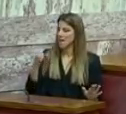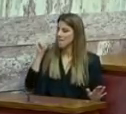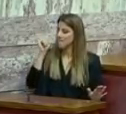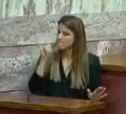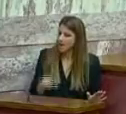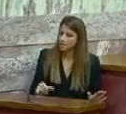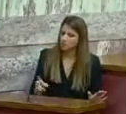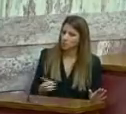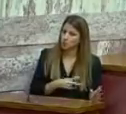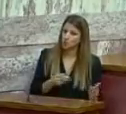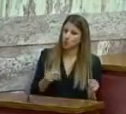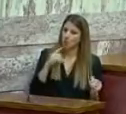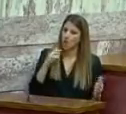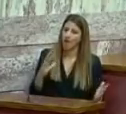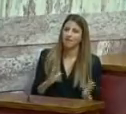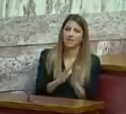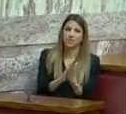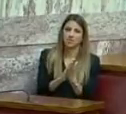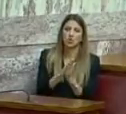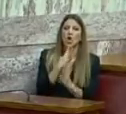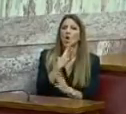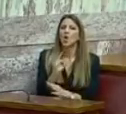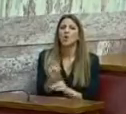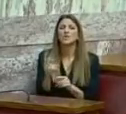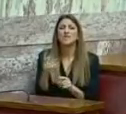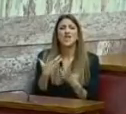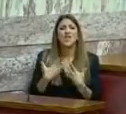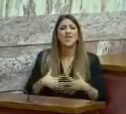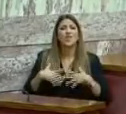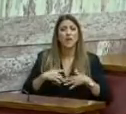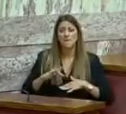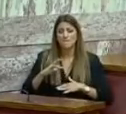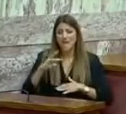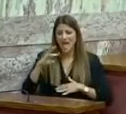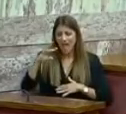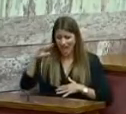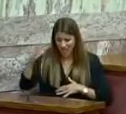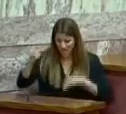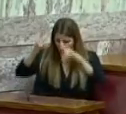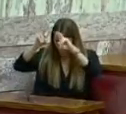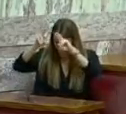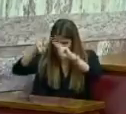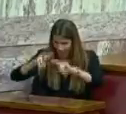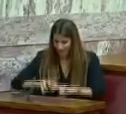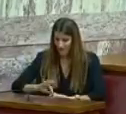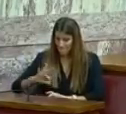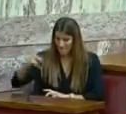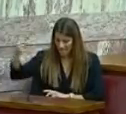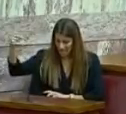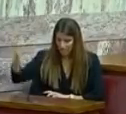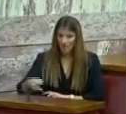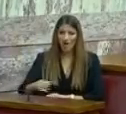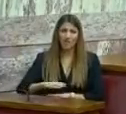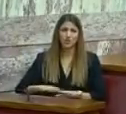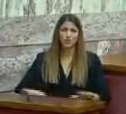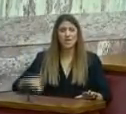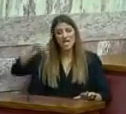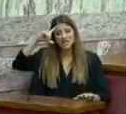ζητήματα ακριβώς για να φτάσουν μέχρι τέλος στη δικαστική διερεύνηση και όχι